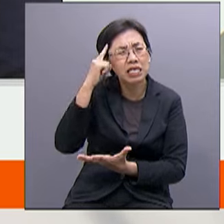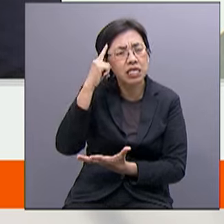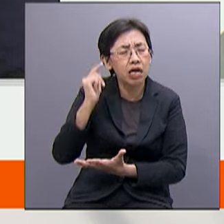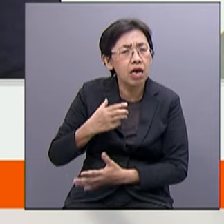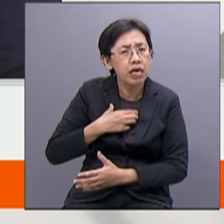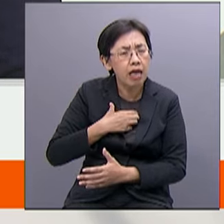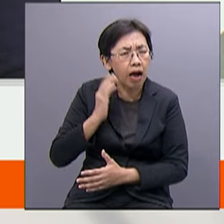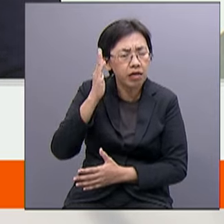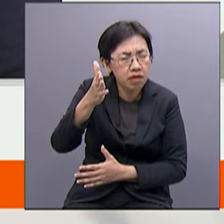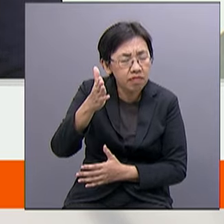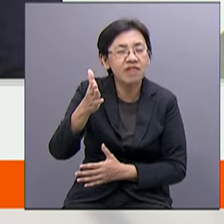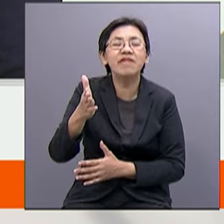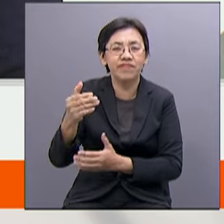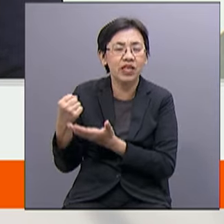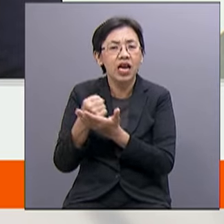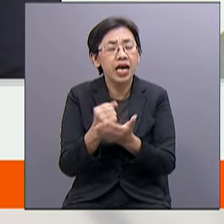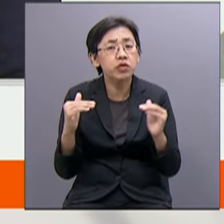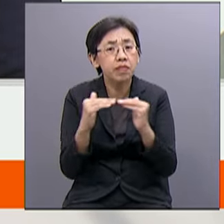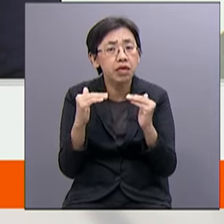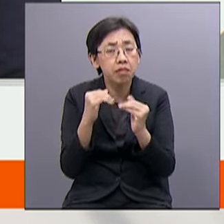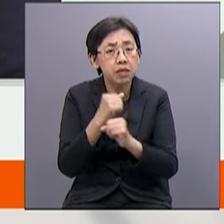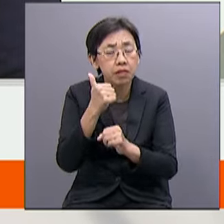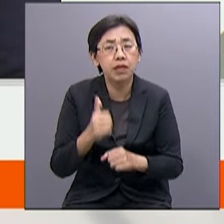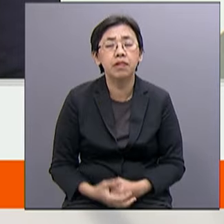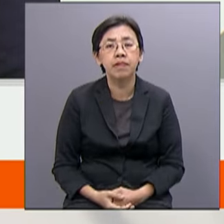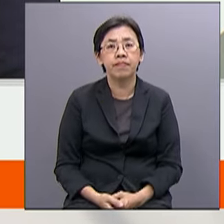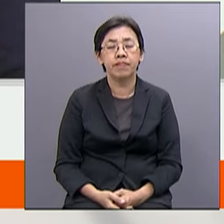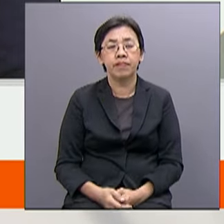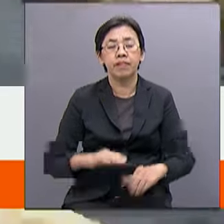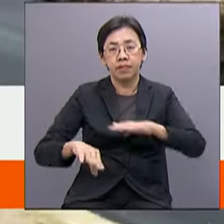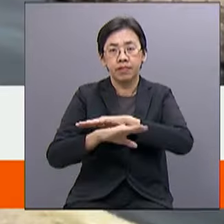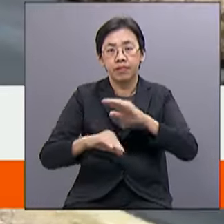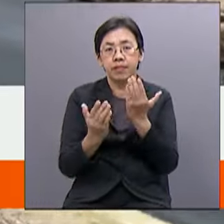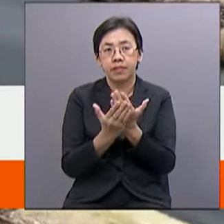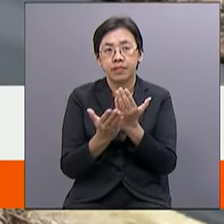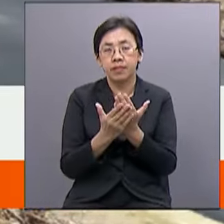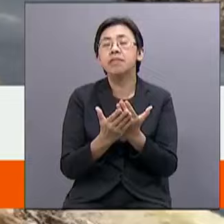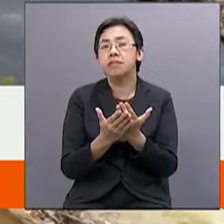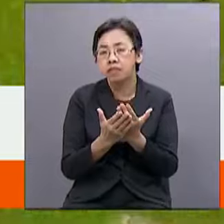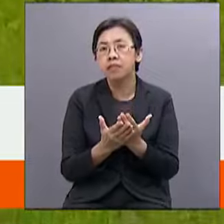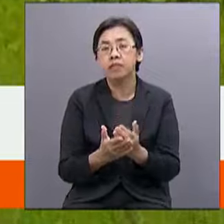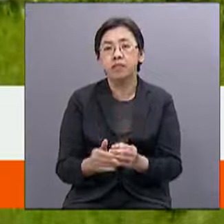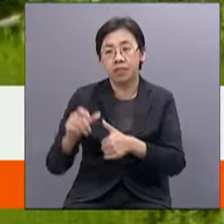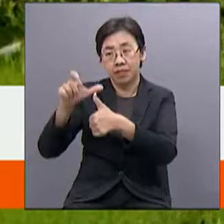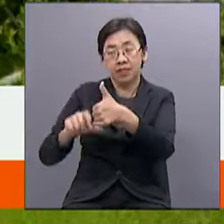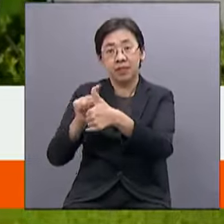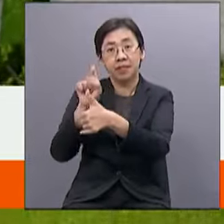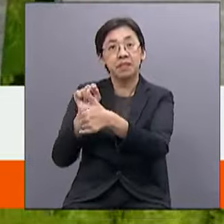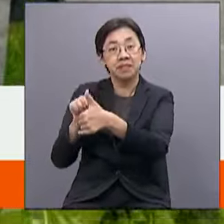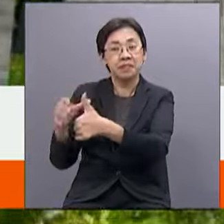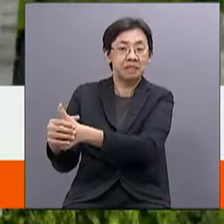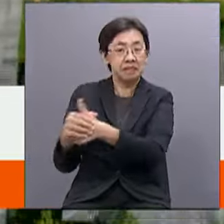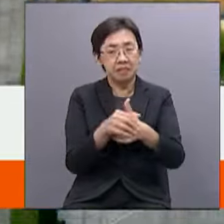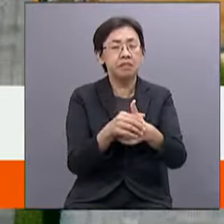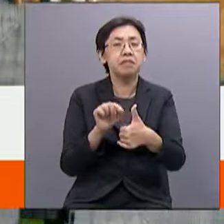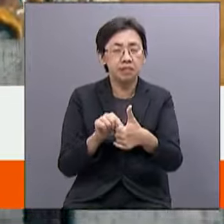คะ เท่าที่เราดูพยานหลักฐานที่มีอยู่เนี่ยตัวของผู้ต้องสงสัยเนี่ยมีการใช้